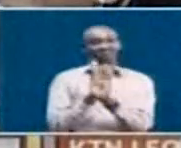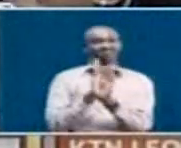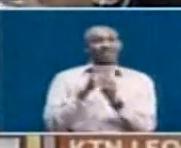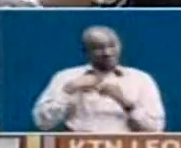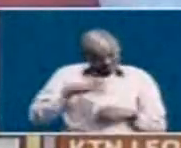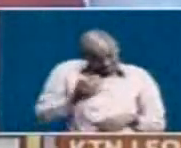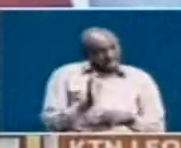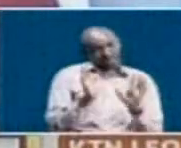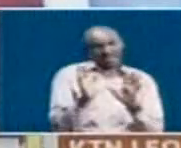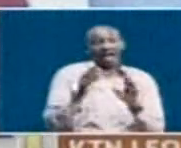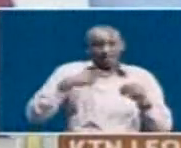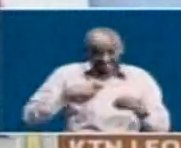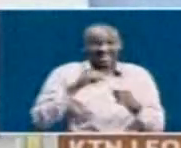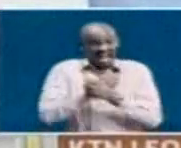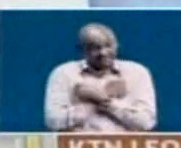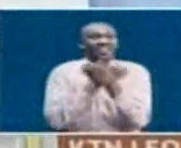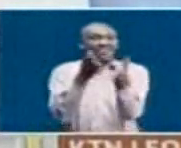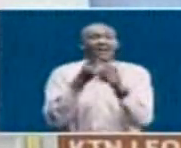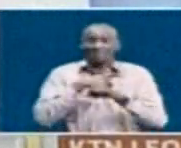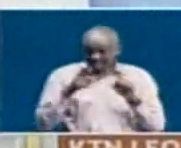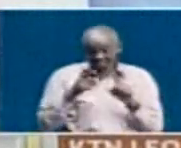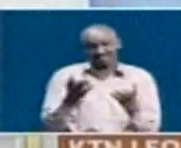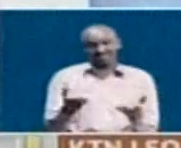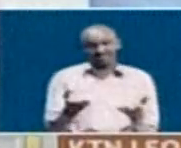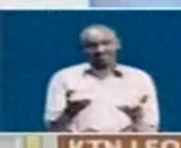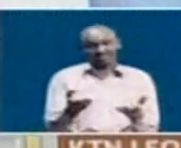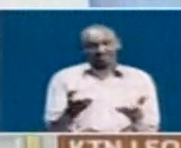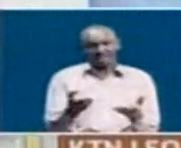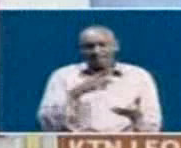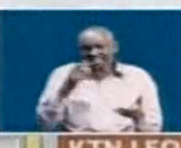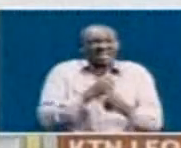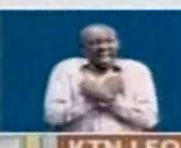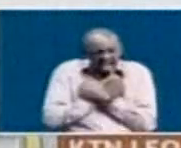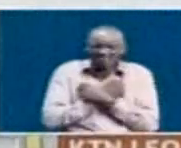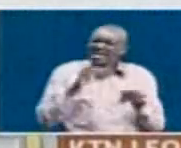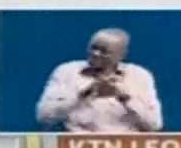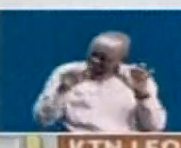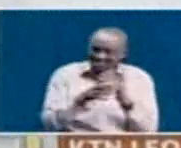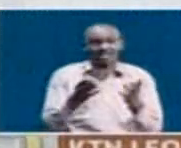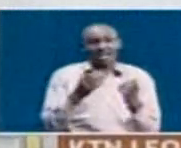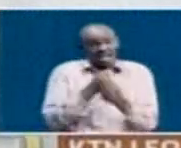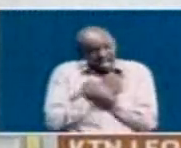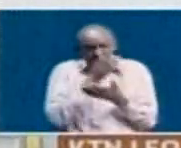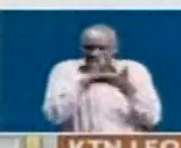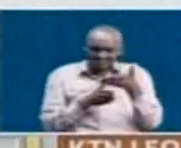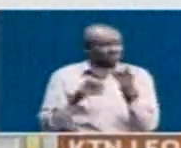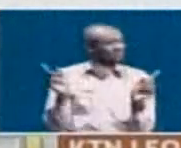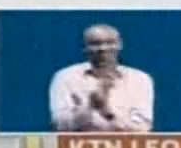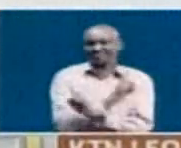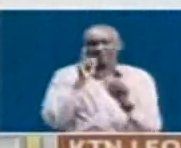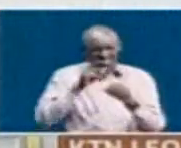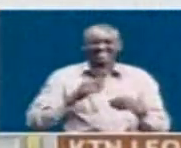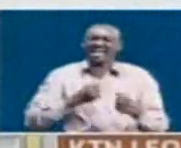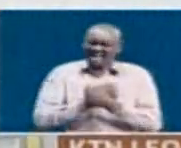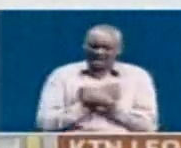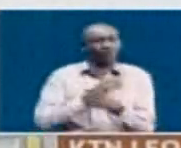moja lazima nikaenje ili nikiangalia siku za usoni. Lakini mapenzi yanataka uwe mzima mzima, uwe umejitoa kimasomaso, si mapenzi kwamba unajitoa nusu. Manake sitakupatia moyo